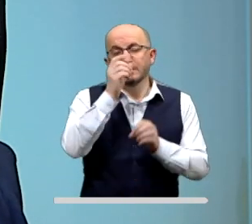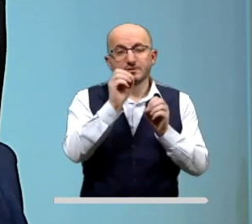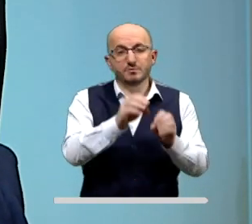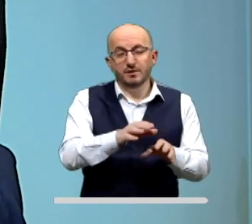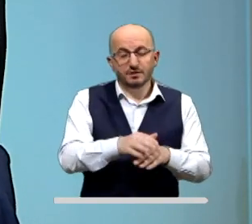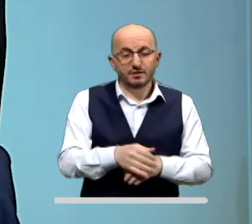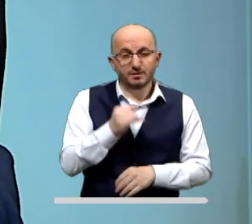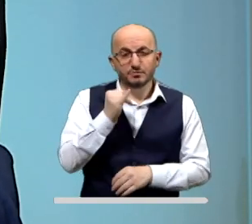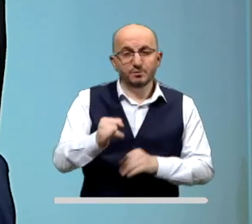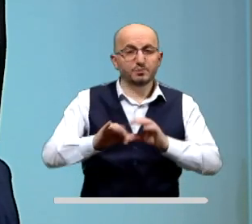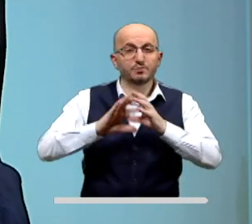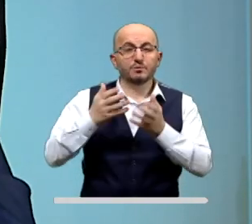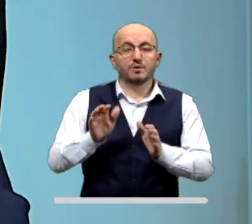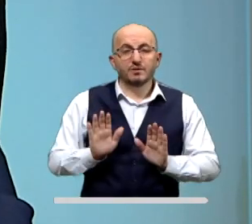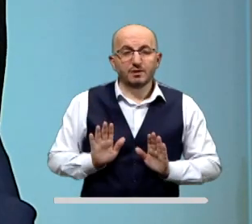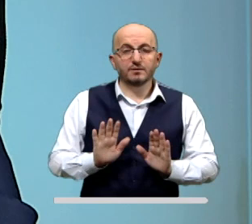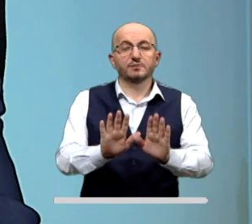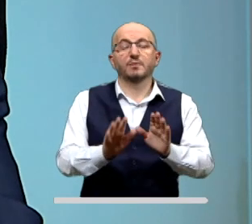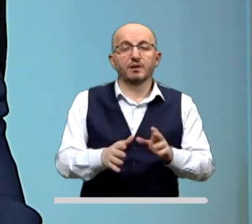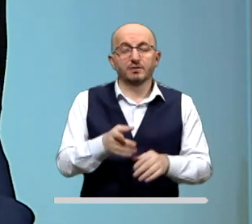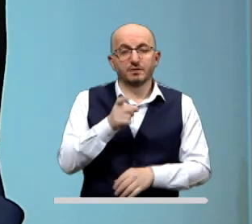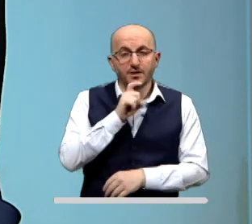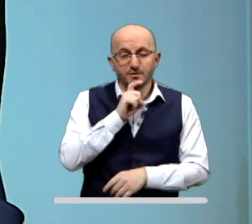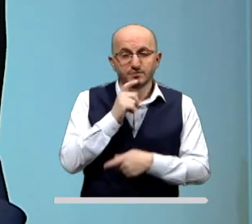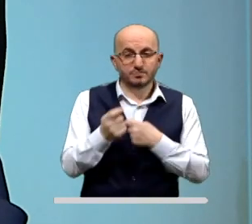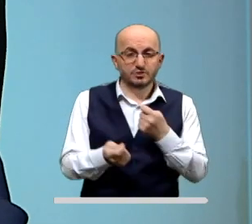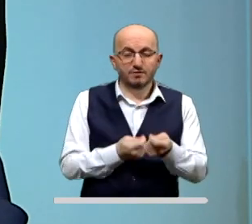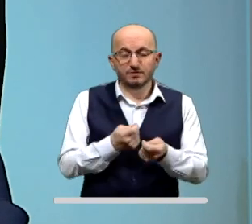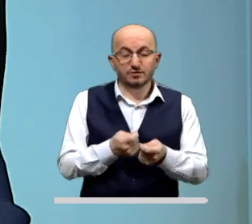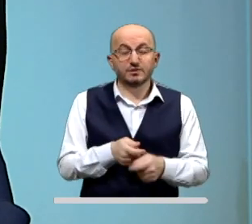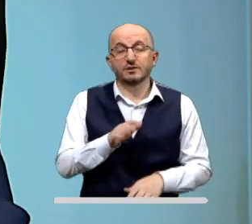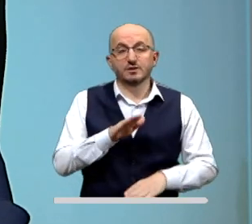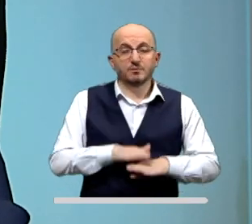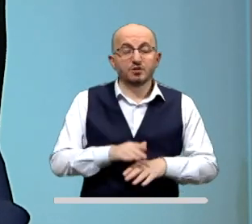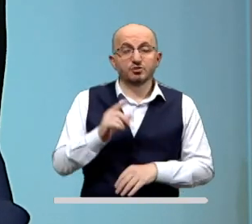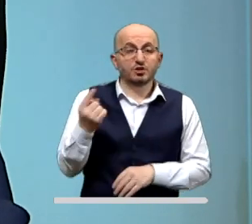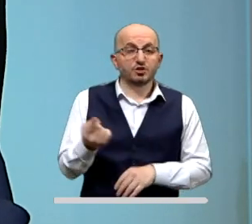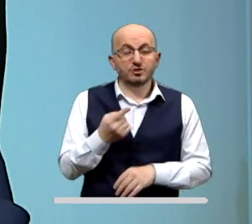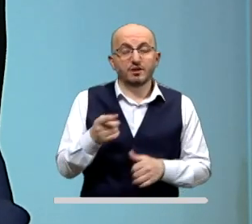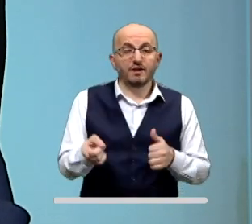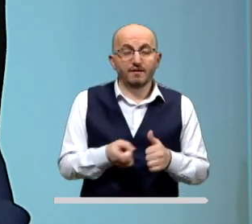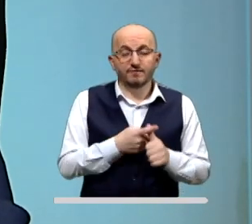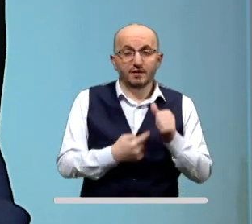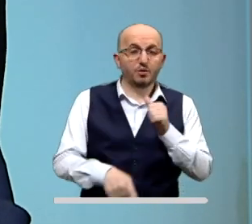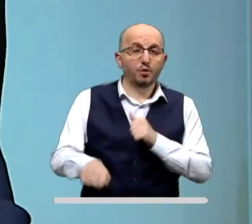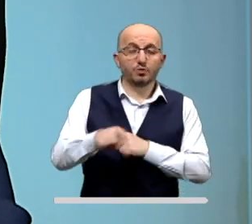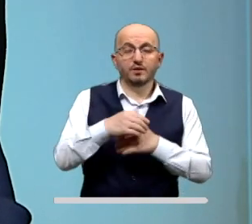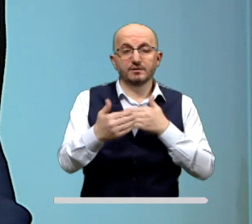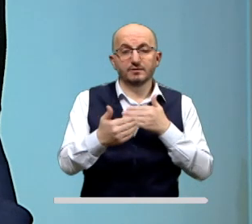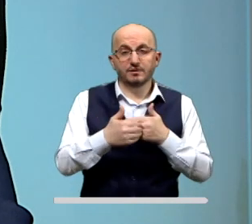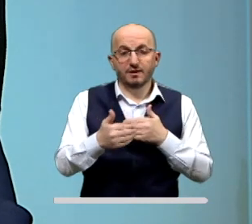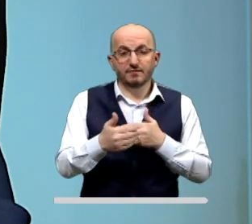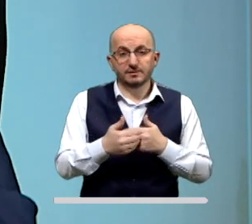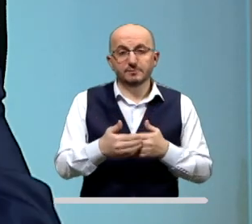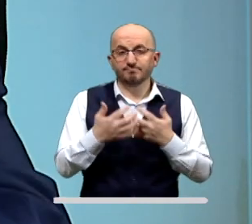O kötü dünyaya itmeleri oldukça yanlış bir şey yapılacak şey evvela onların tedavisi ile